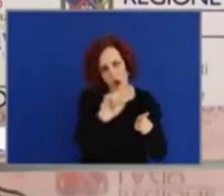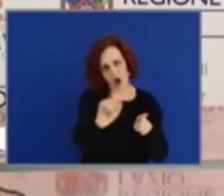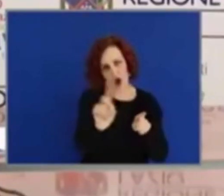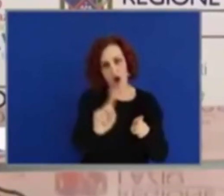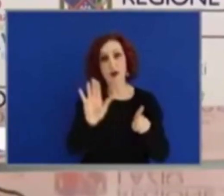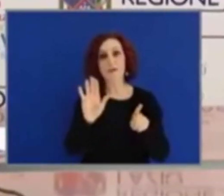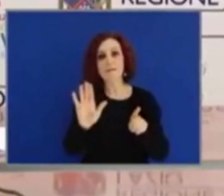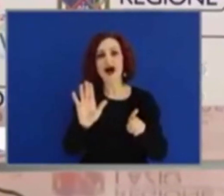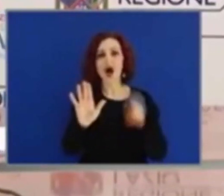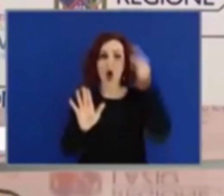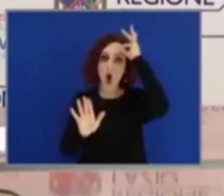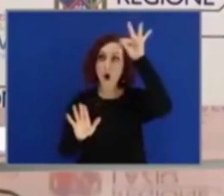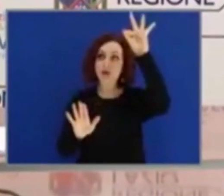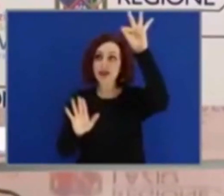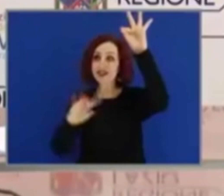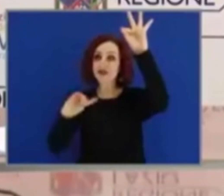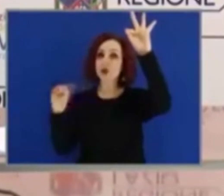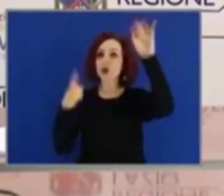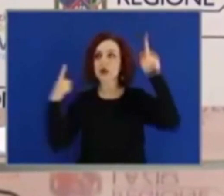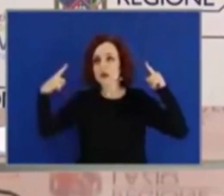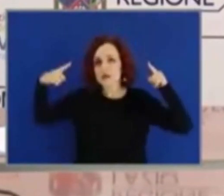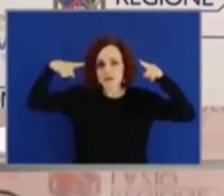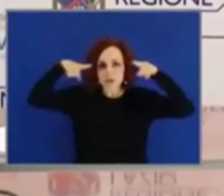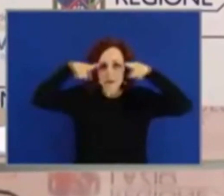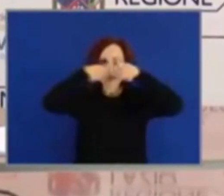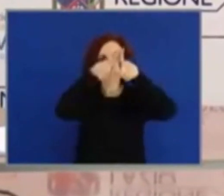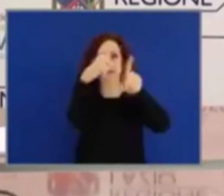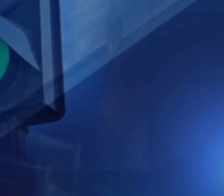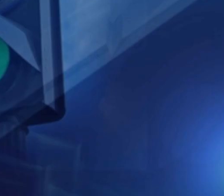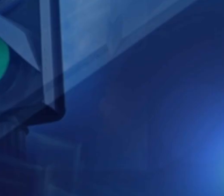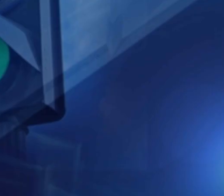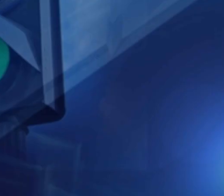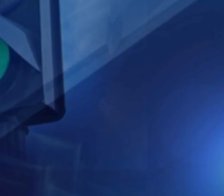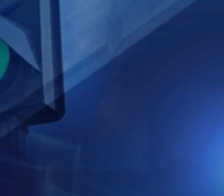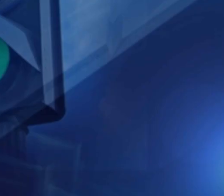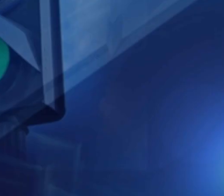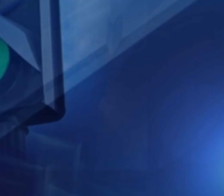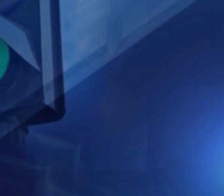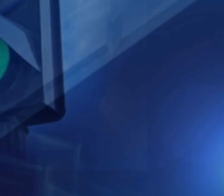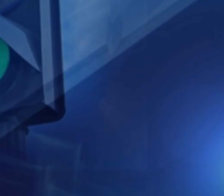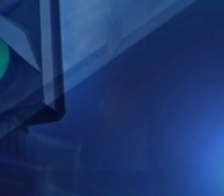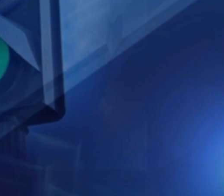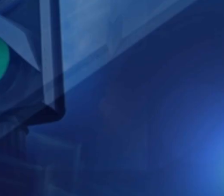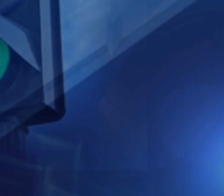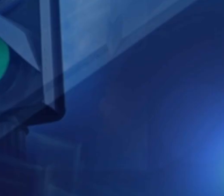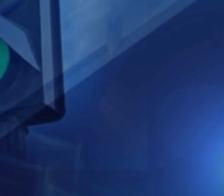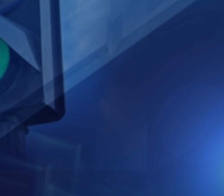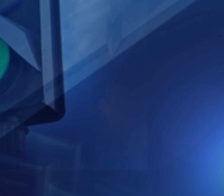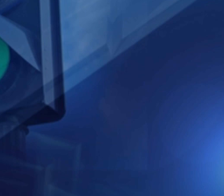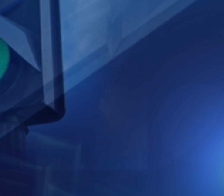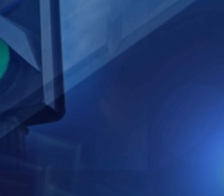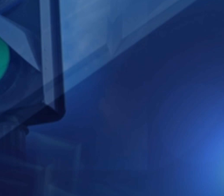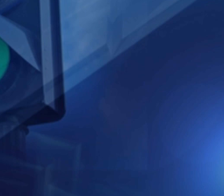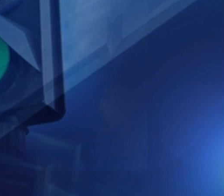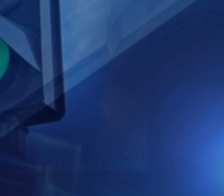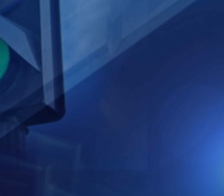di mascherine distanziamento sociale anche nel lazio dice zingaretti dove da lunedì i supermercati saranno aperti fino alle 21 e 30 e dove sempre